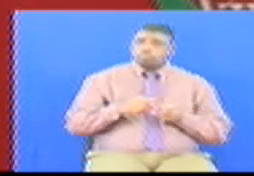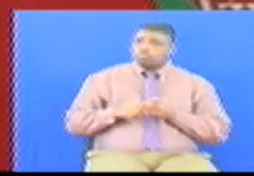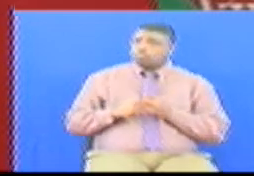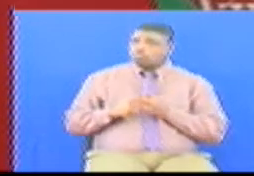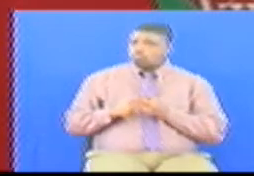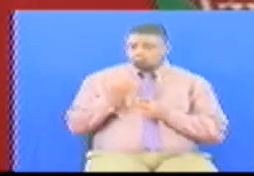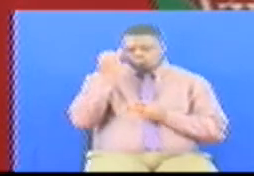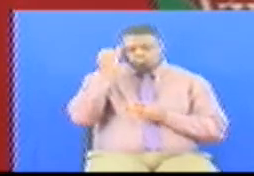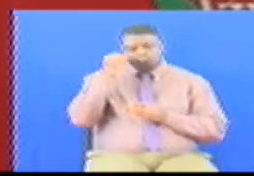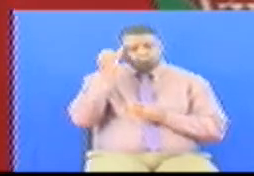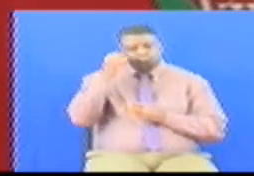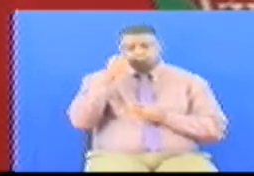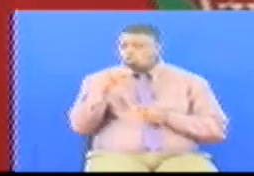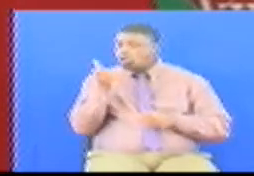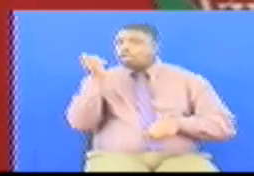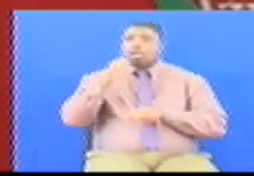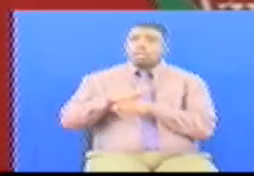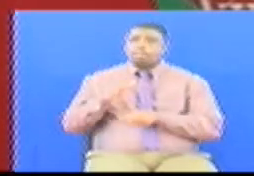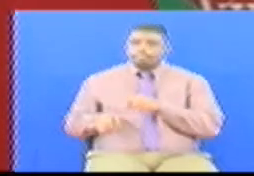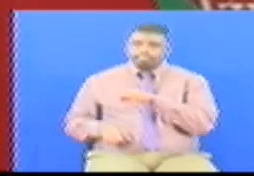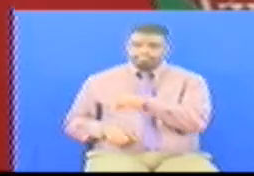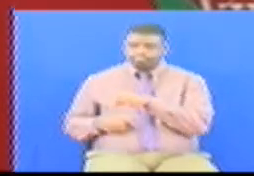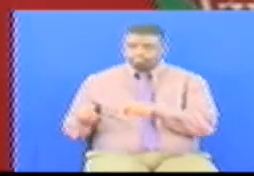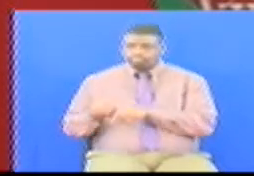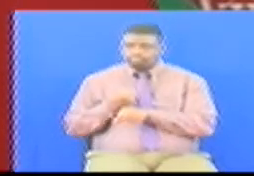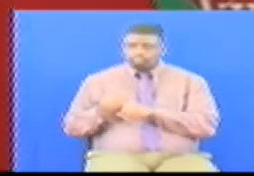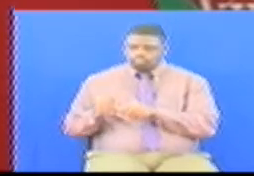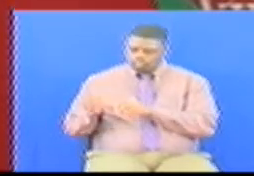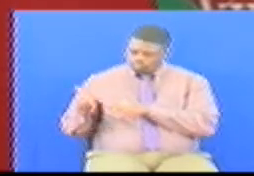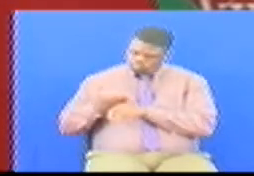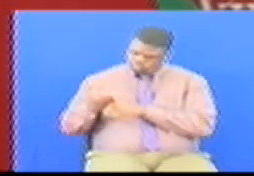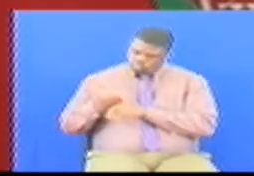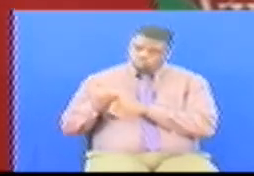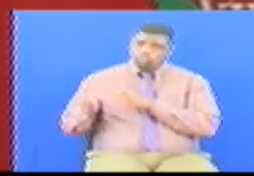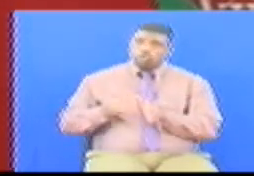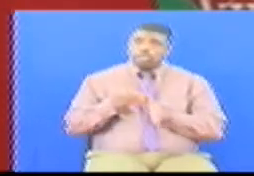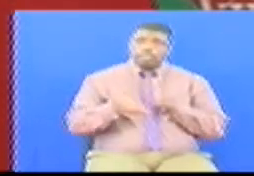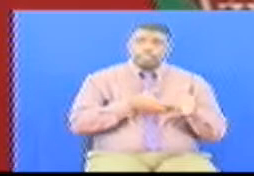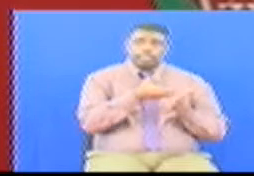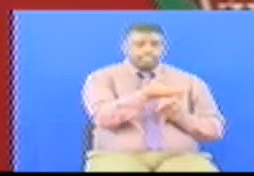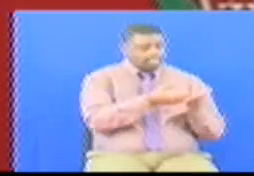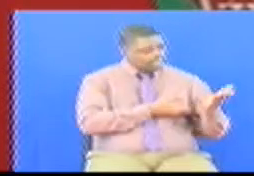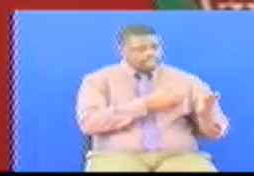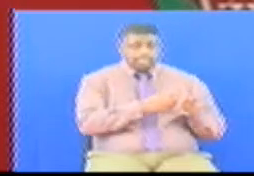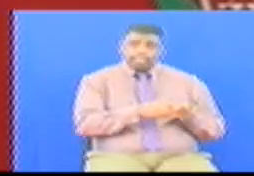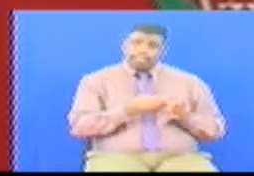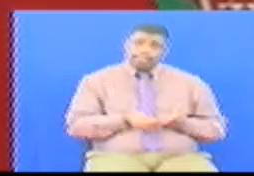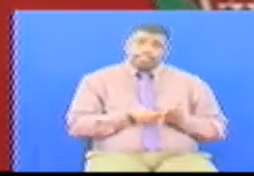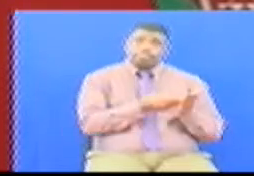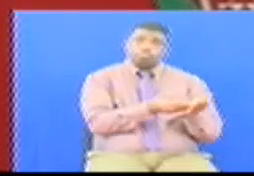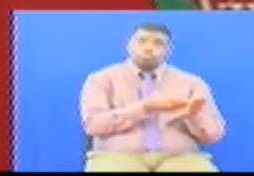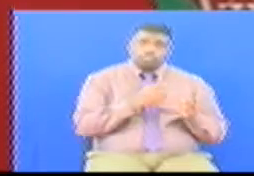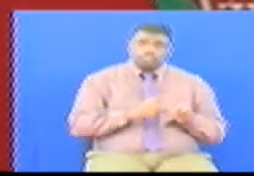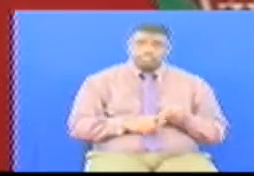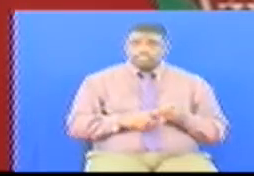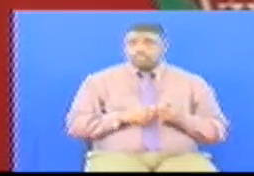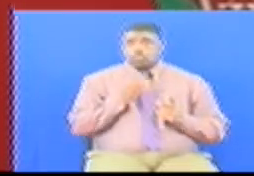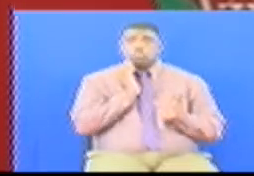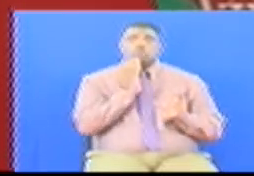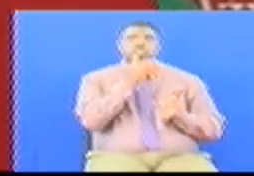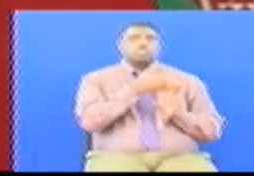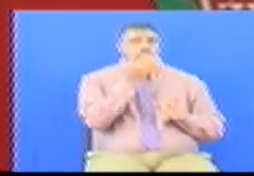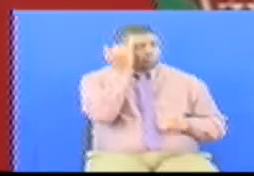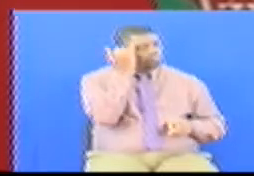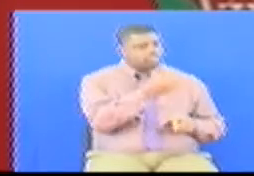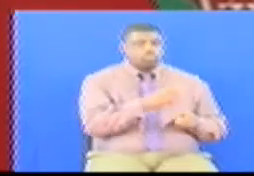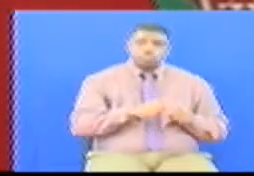wa kitaalamu. Shughuli hizo zilihusu uandaji wa nyaraka za sabuni bid documents kwa ajili ya ushauri